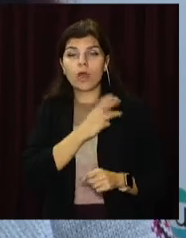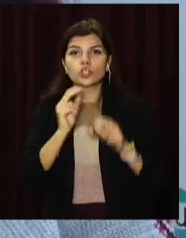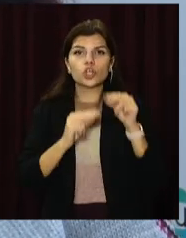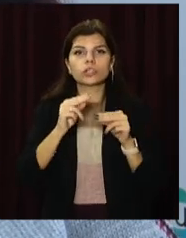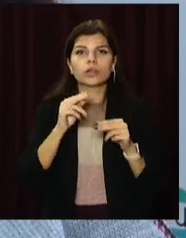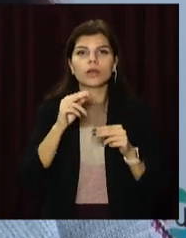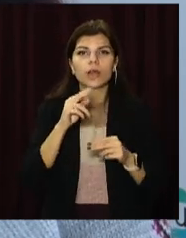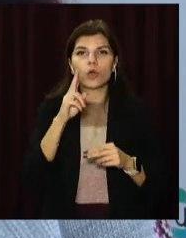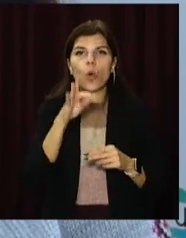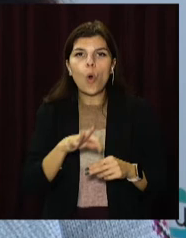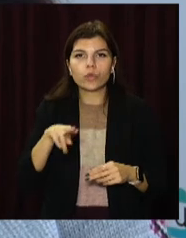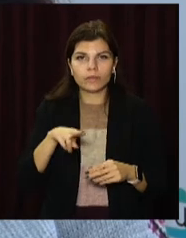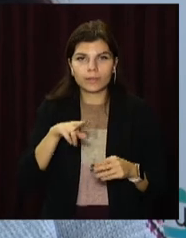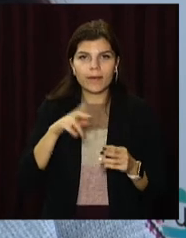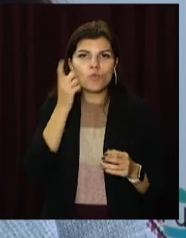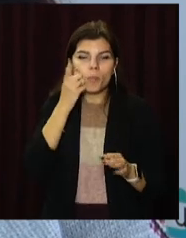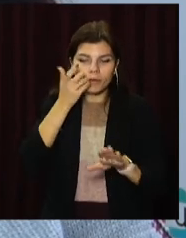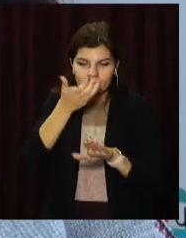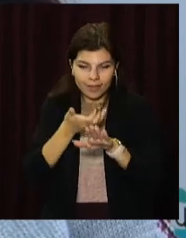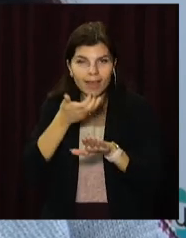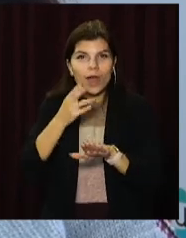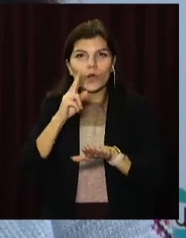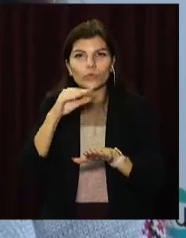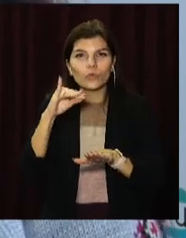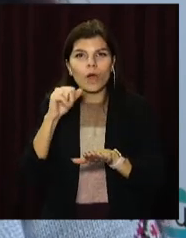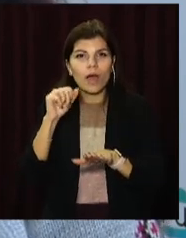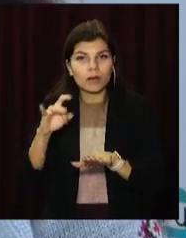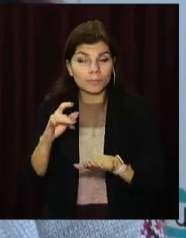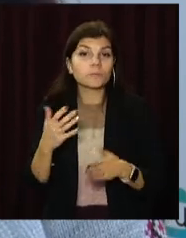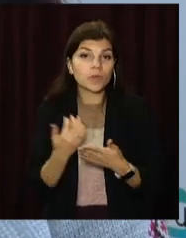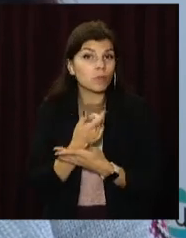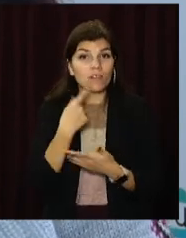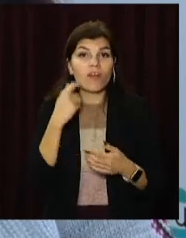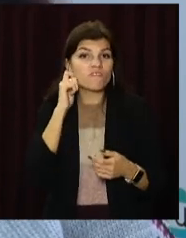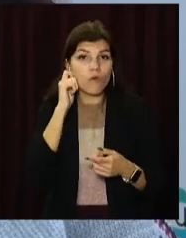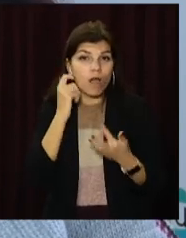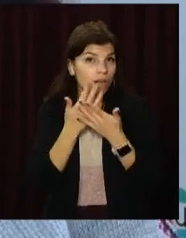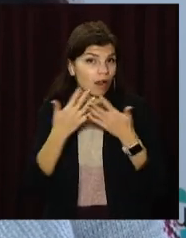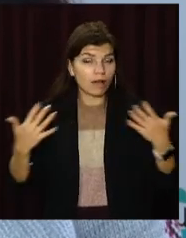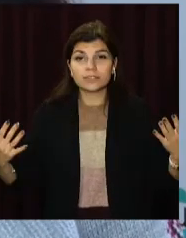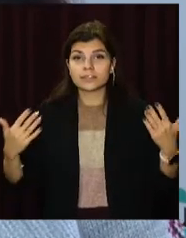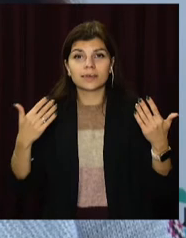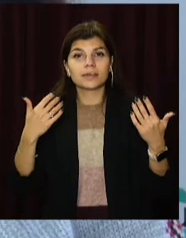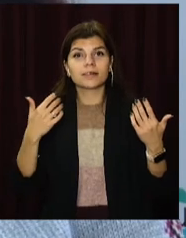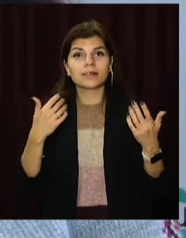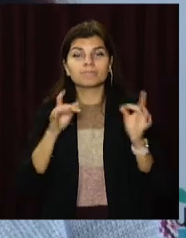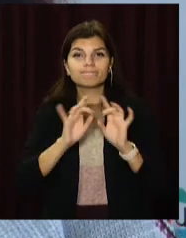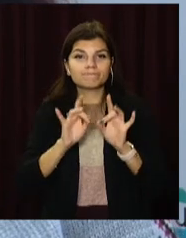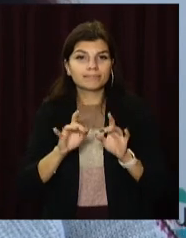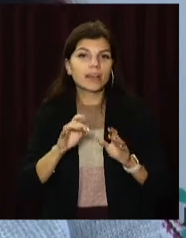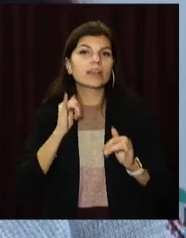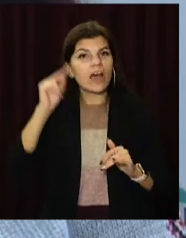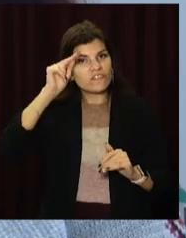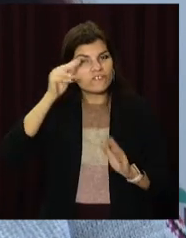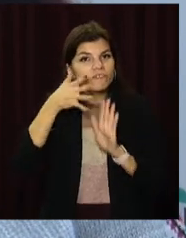відеороботи. Крім того, діти надсилали навчальні презентації, розраховані на різний вік, які могли послугувати для